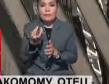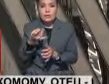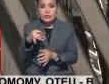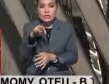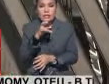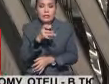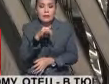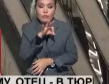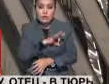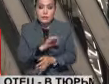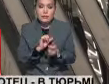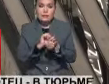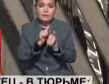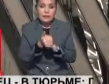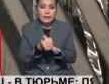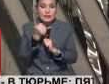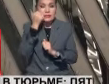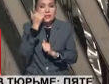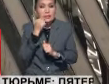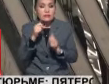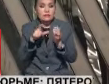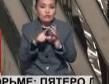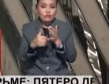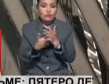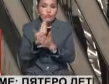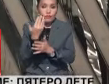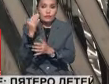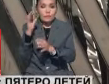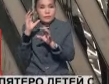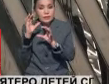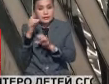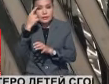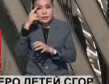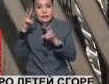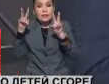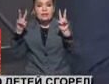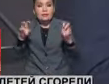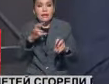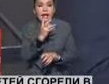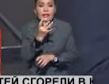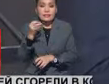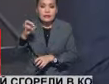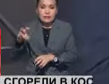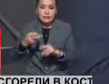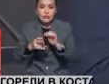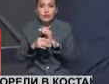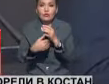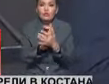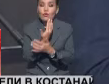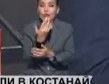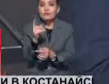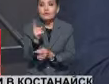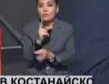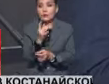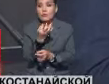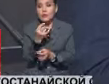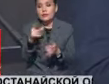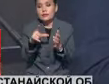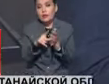недропользователей, взамен старых налогов ввести новый режим, он называется АНН. Еще одно нововведение – блок